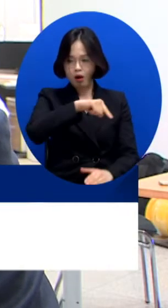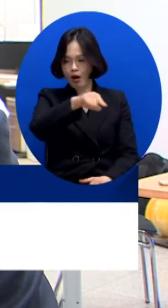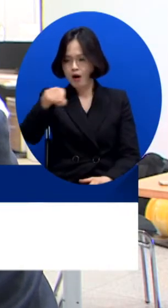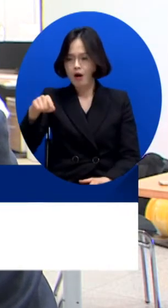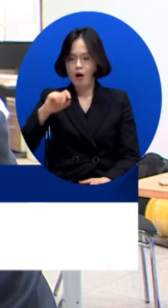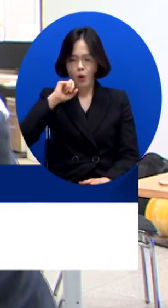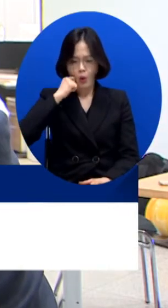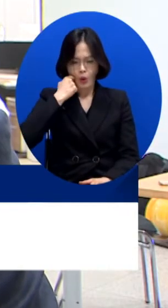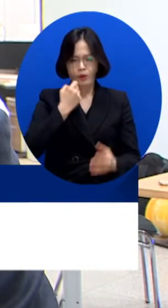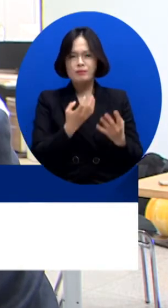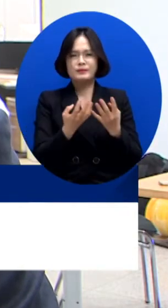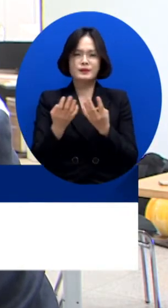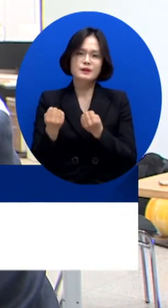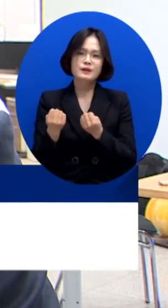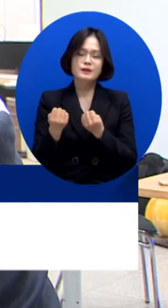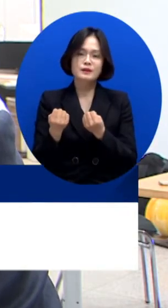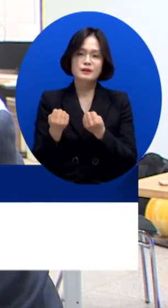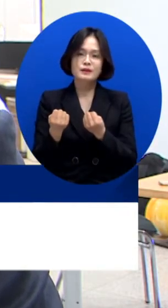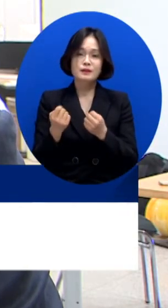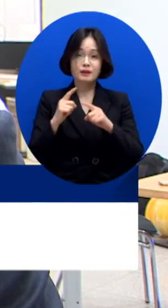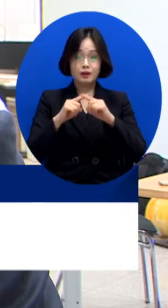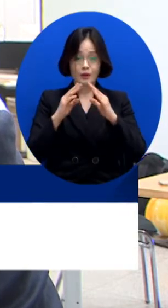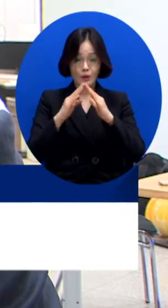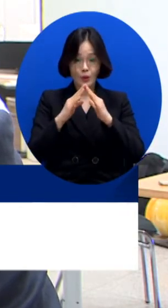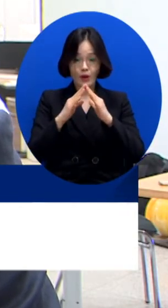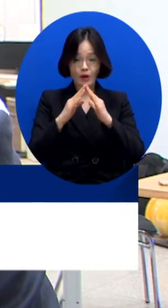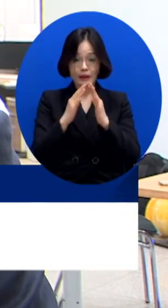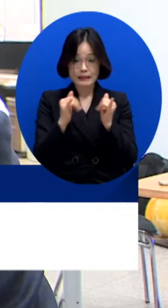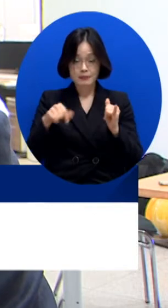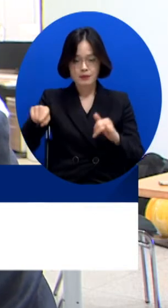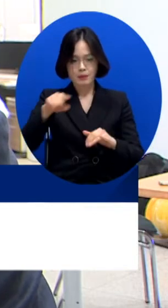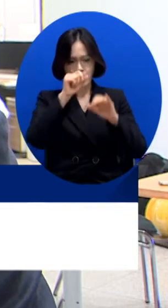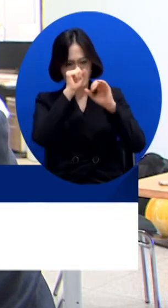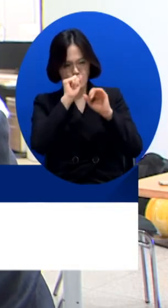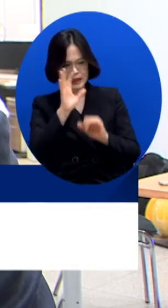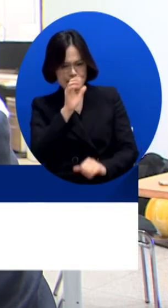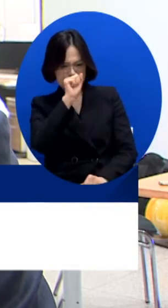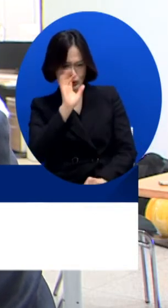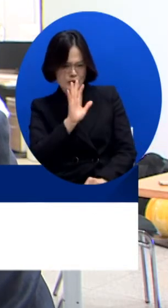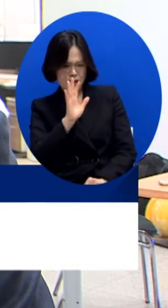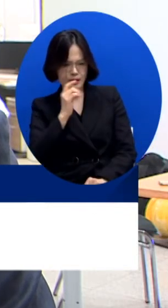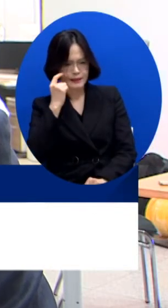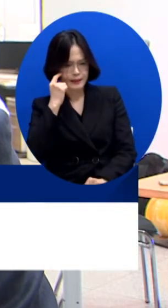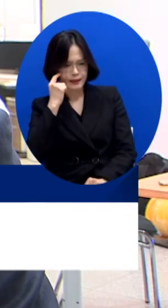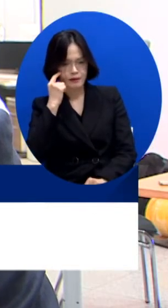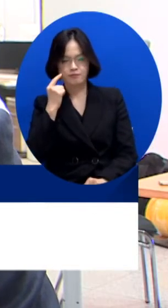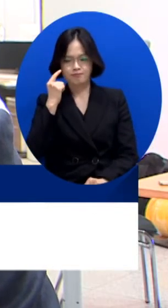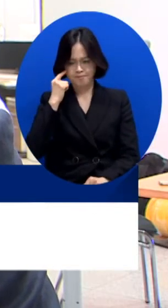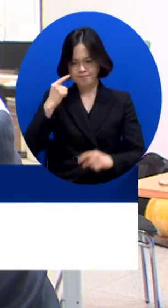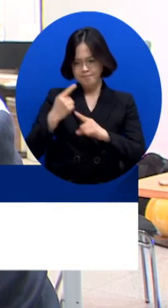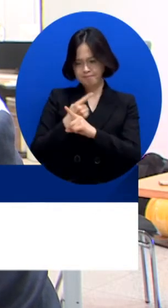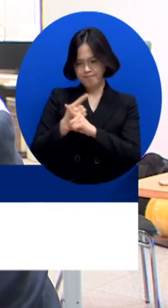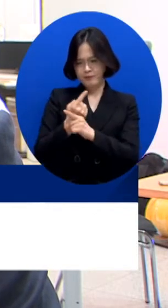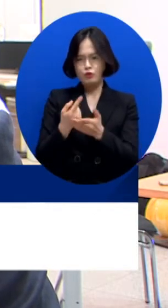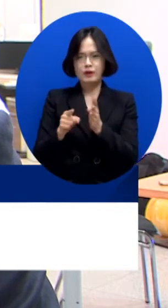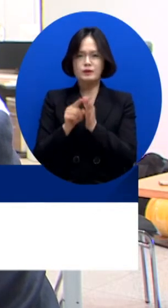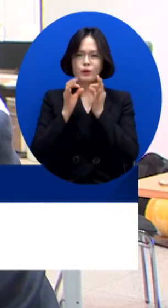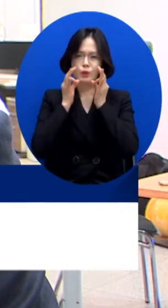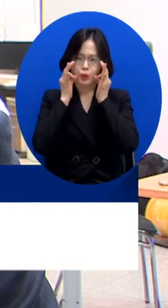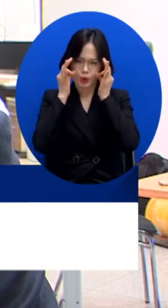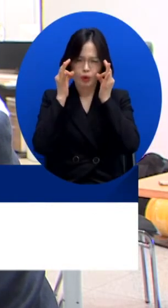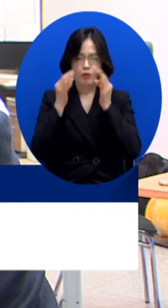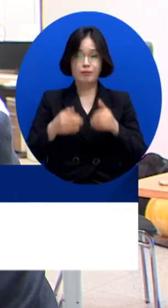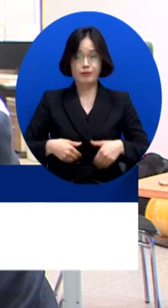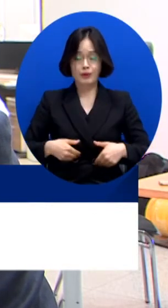겪고 있는 상황입니다. 교회에 대한 좋지 않은 인식들을 바꿔가는 데 애를 쓰고 또 이 땅에 하나님의 나라를